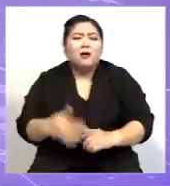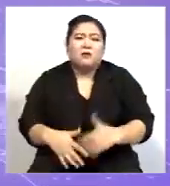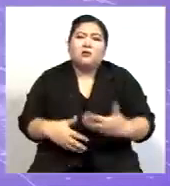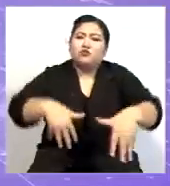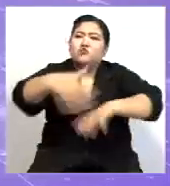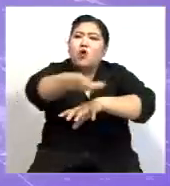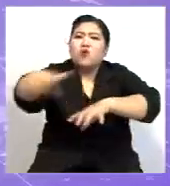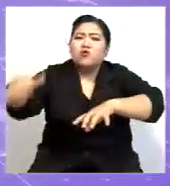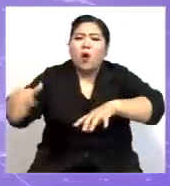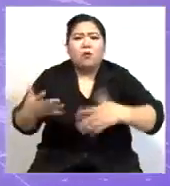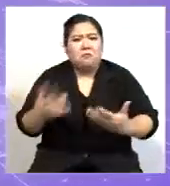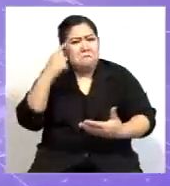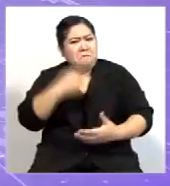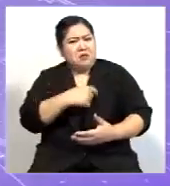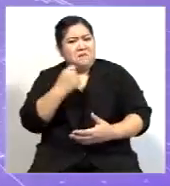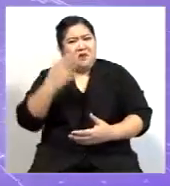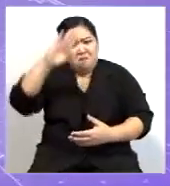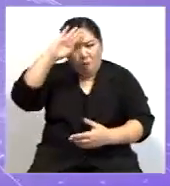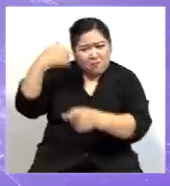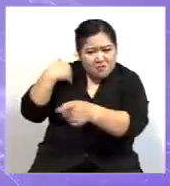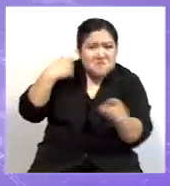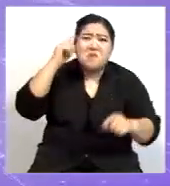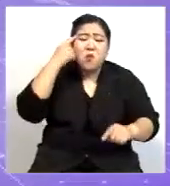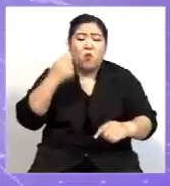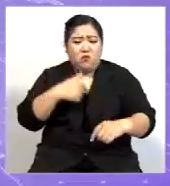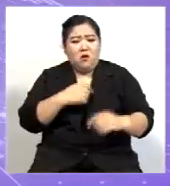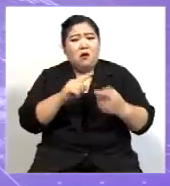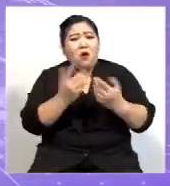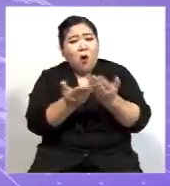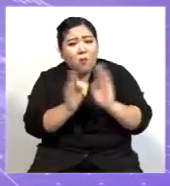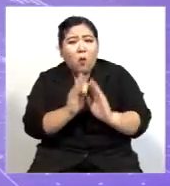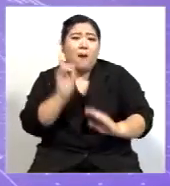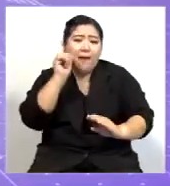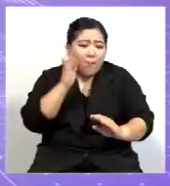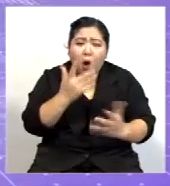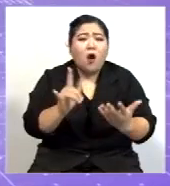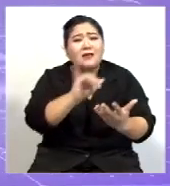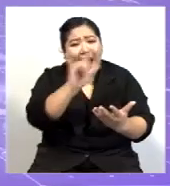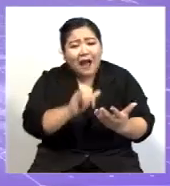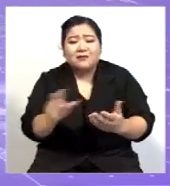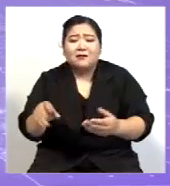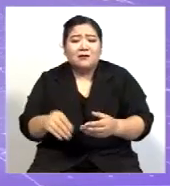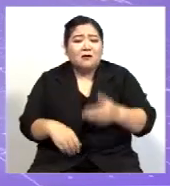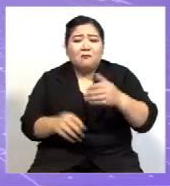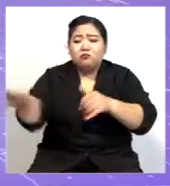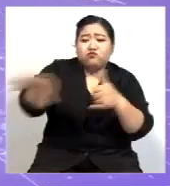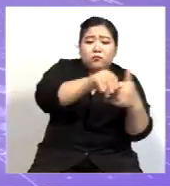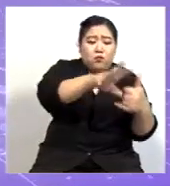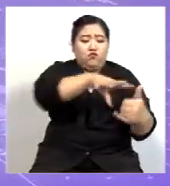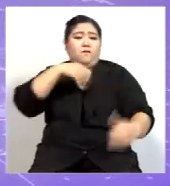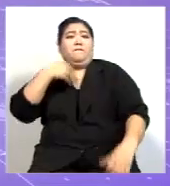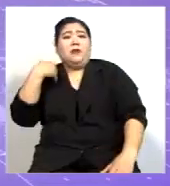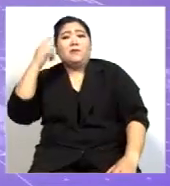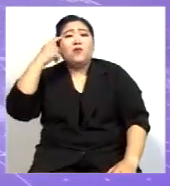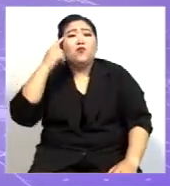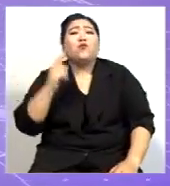กับสังคมข้างนอกบางทีเราก็ไม่มั่นใจไม่มั่นใจว่าคนของเราเนี่ยจะนำเชื้อไปเผยแพร่ที่อื่นหรือเปล่ารวม